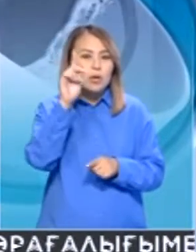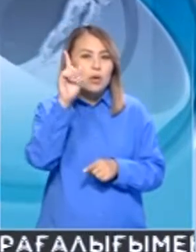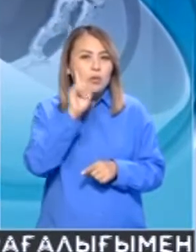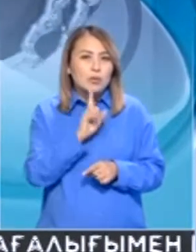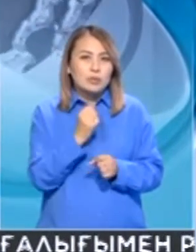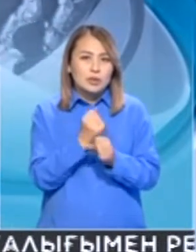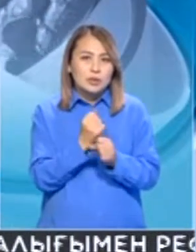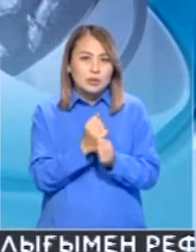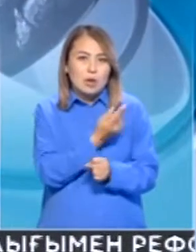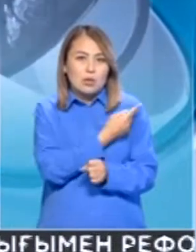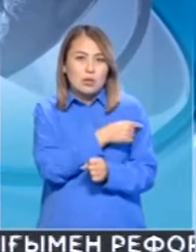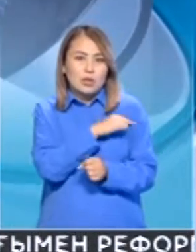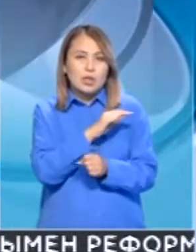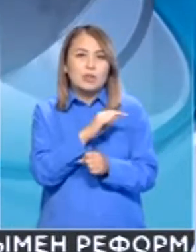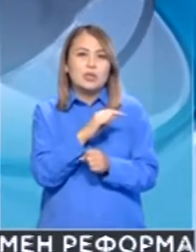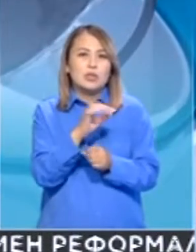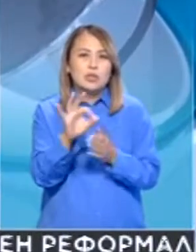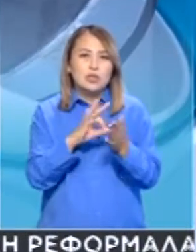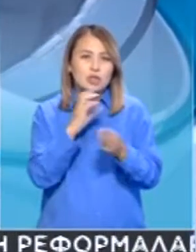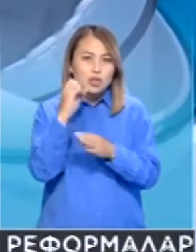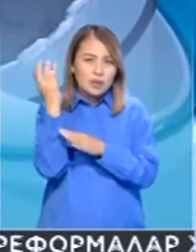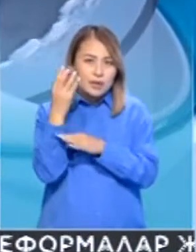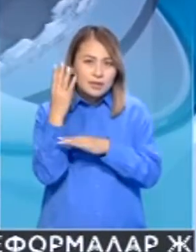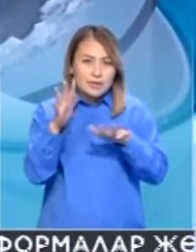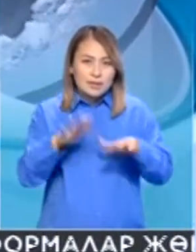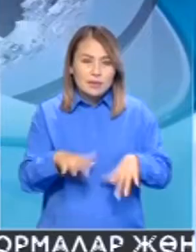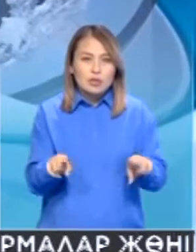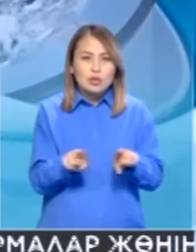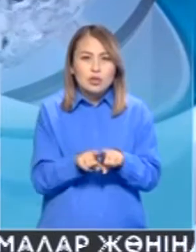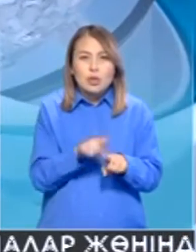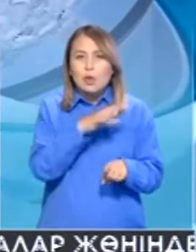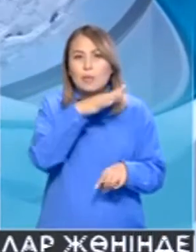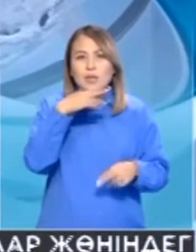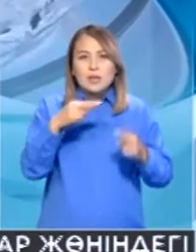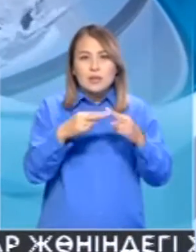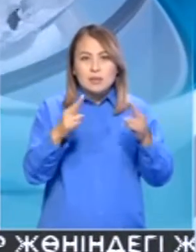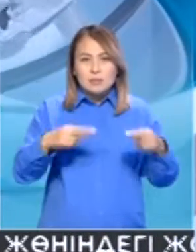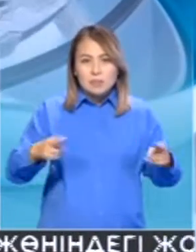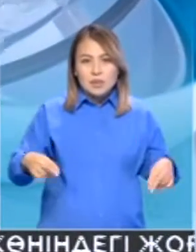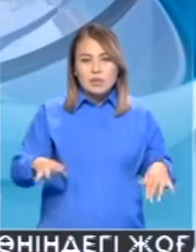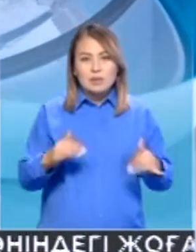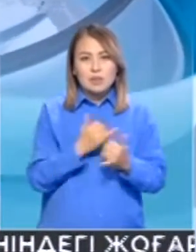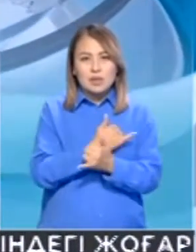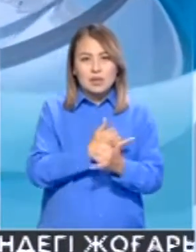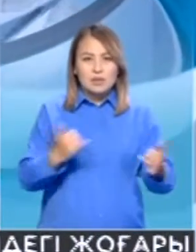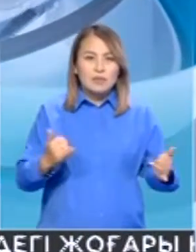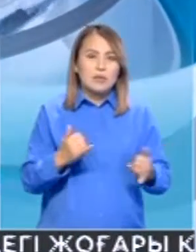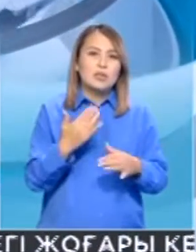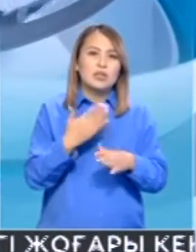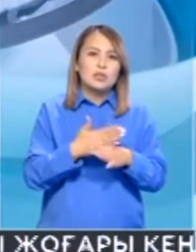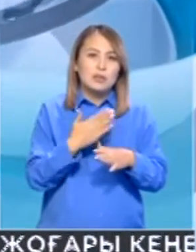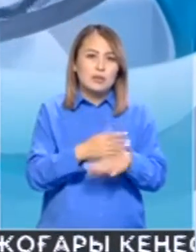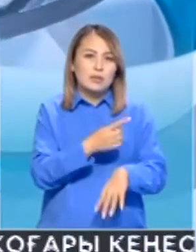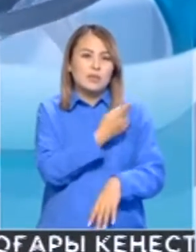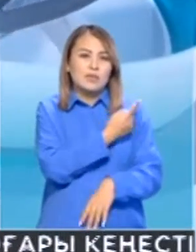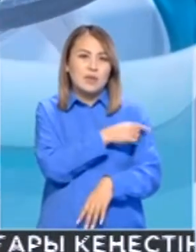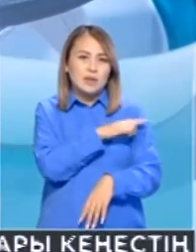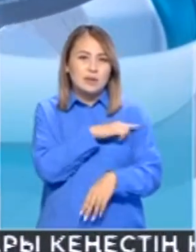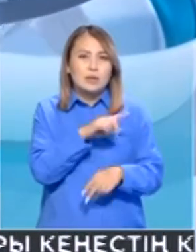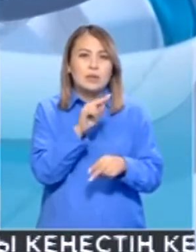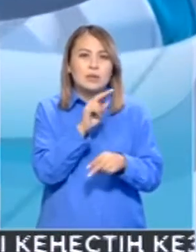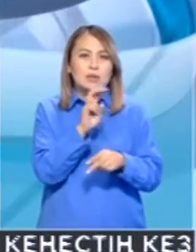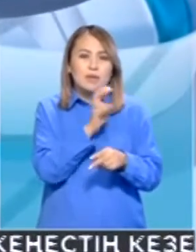жағдай жасалады. Ол үшін аурухана, жедел жәрдем станциясы секілді 100 деген нысан салынады. Мейірбикелер мен фельдшерлерді